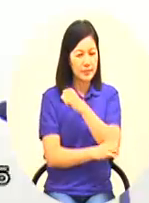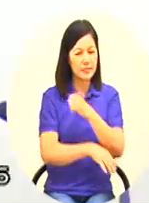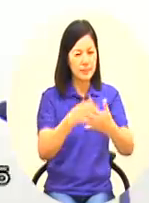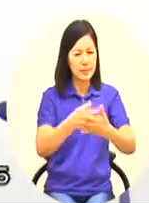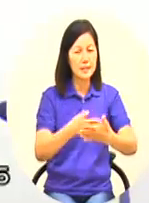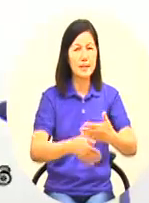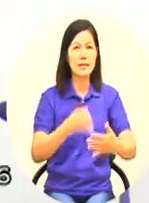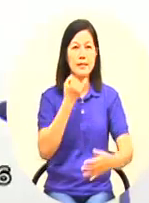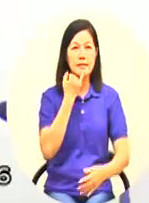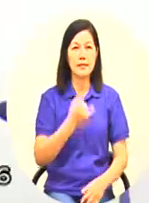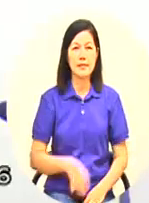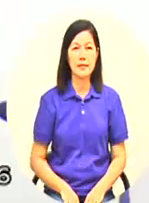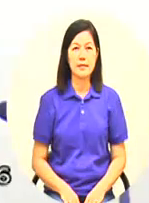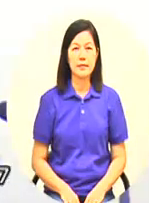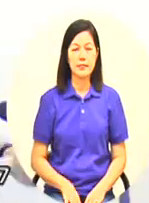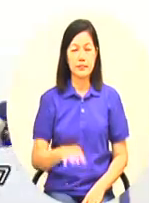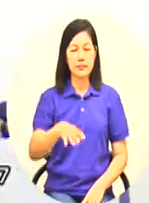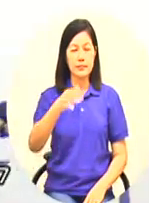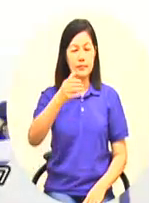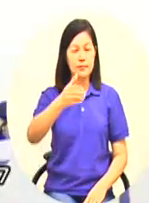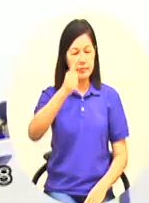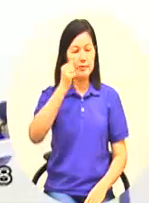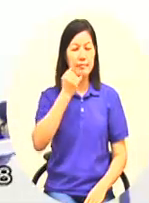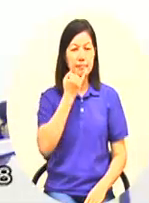把这样子列为一个参考。